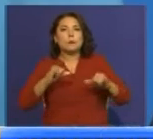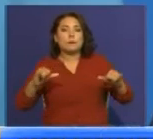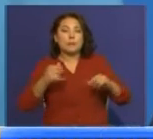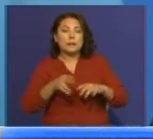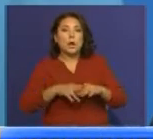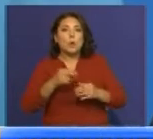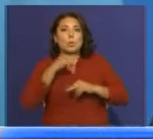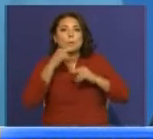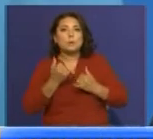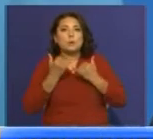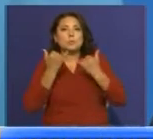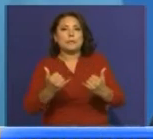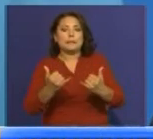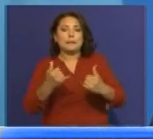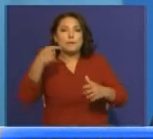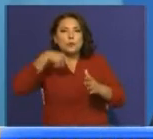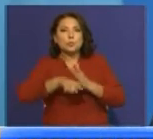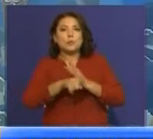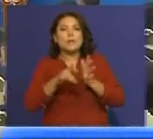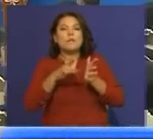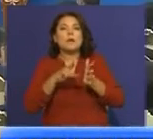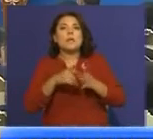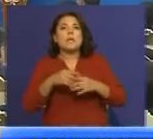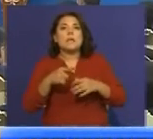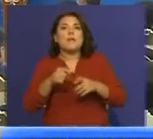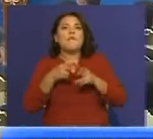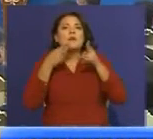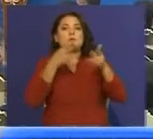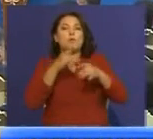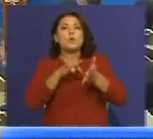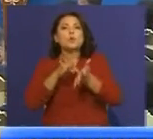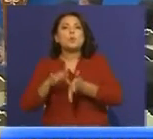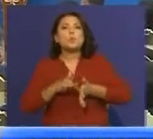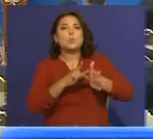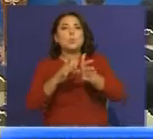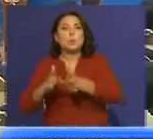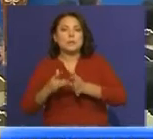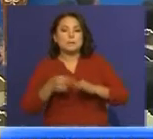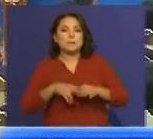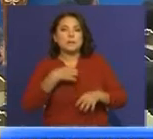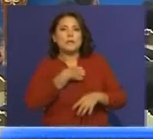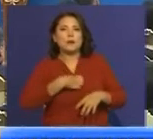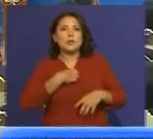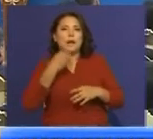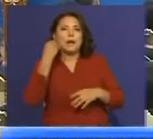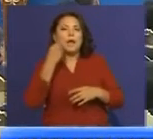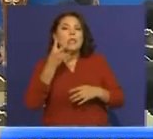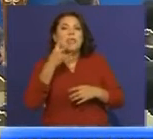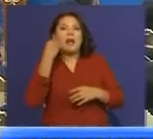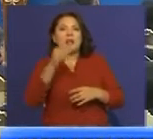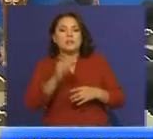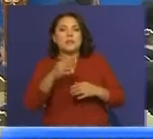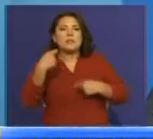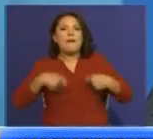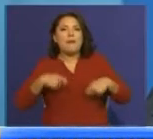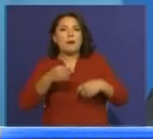надо уделить развитию въездного и внутреннего туризма. Здоровая нация – приоритет государства. Некачественные товары, в том числе